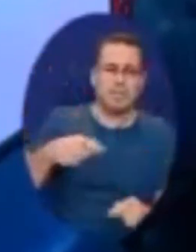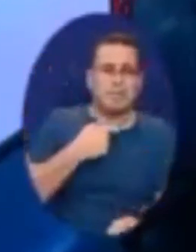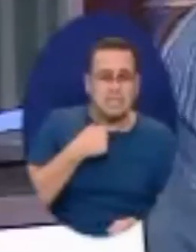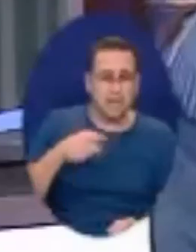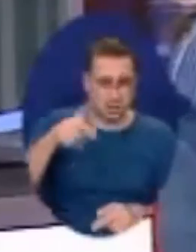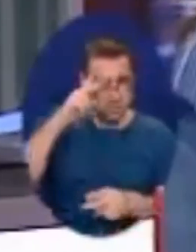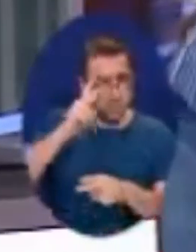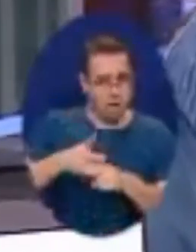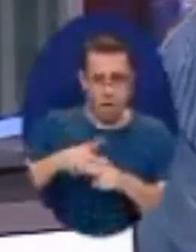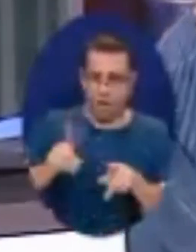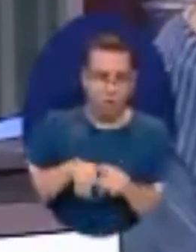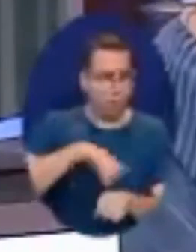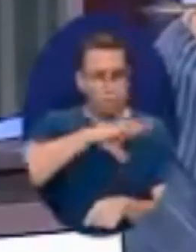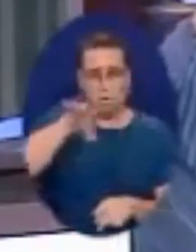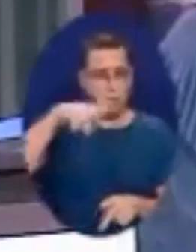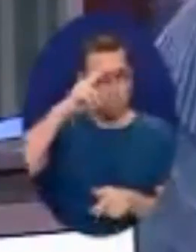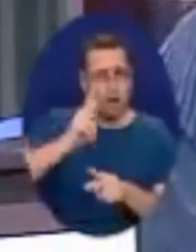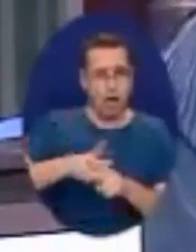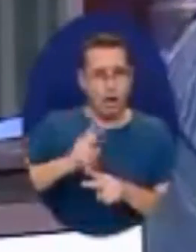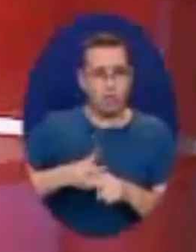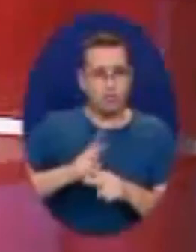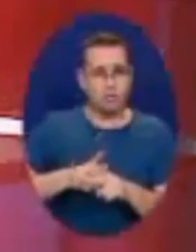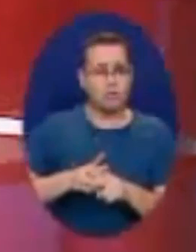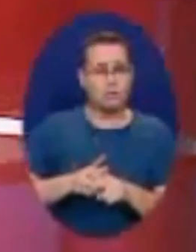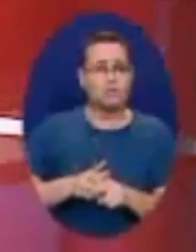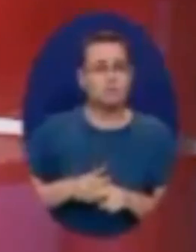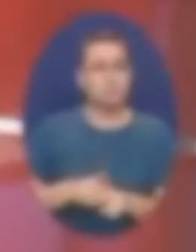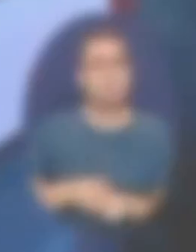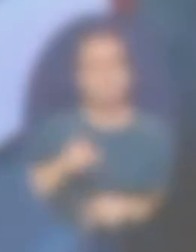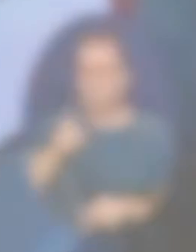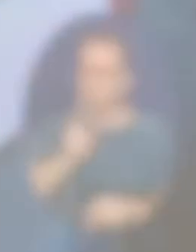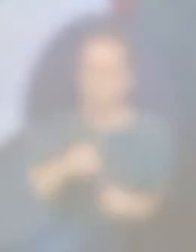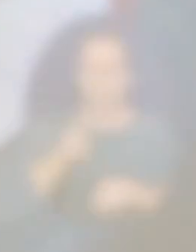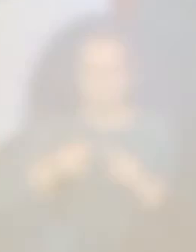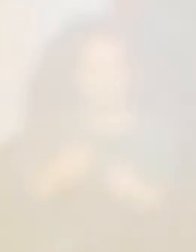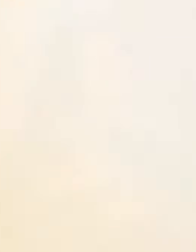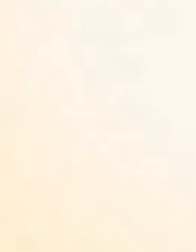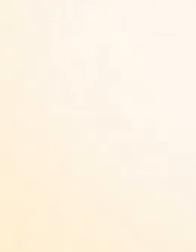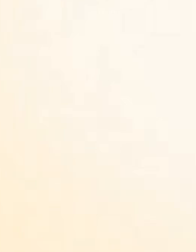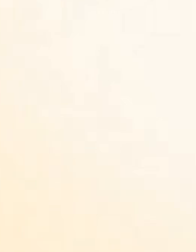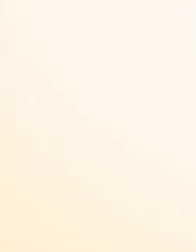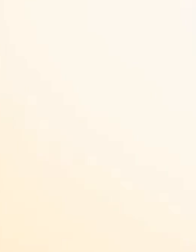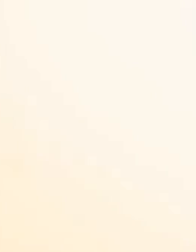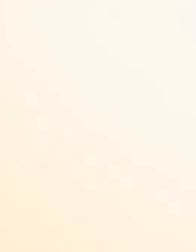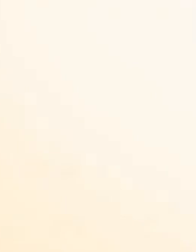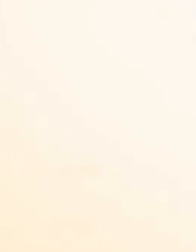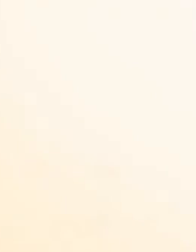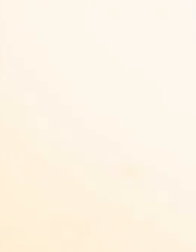מחלה, כמו כל מחלות הכרוניות שאנחנו מכירים. היא מחייבת טיפול. הנה, תודה.